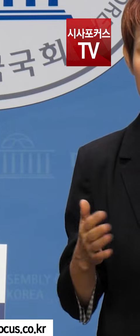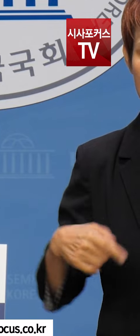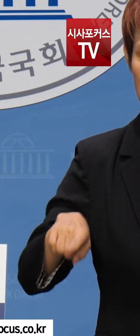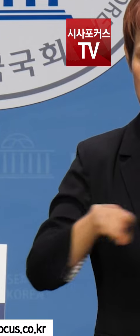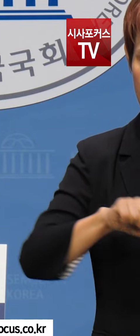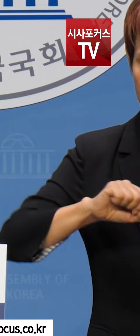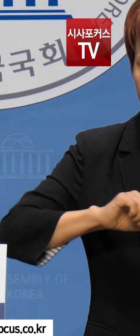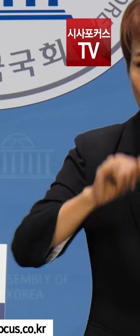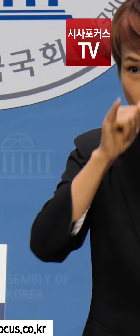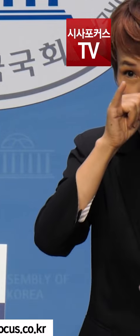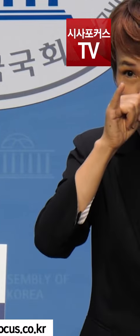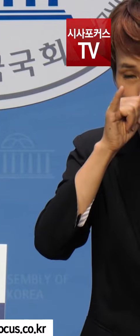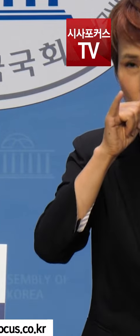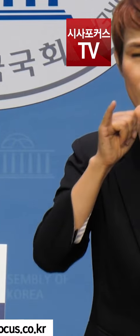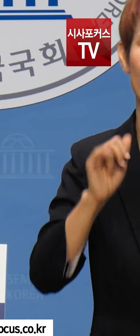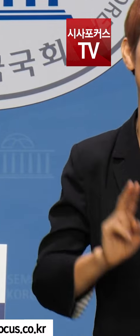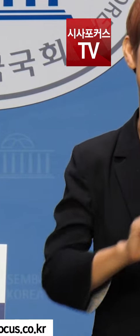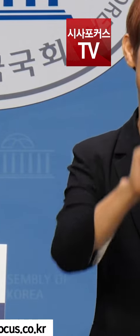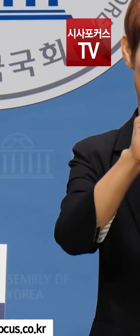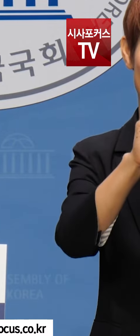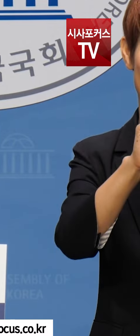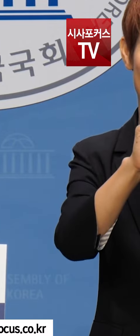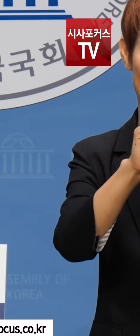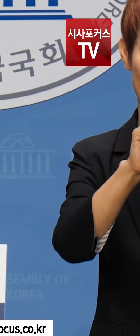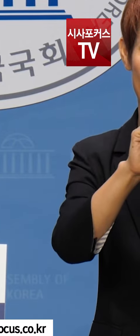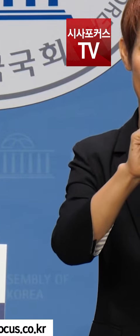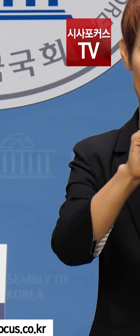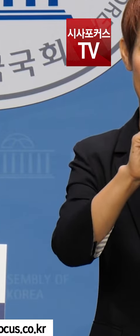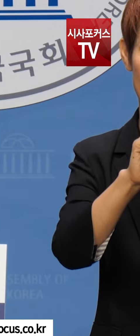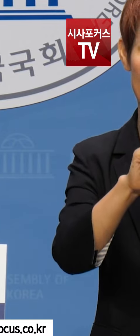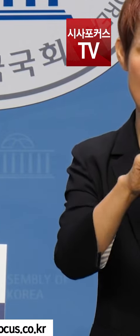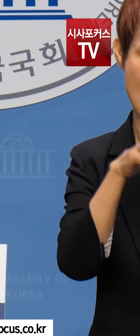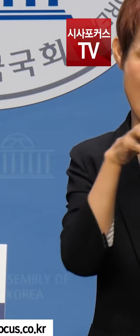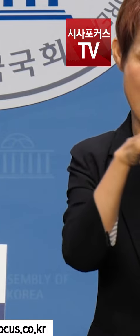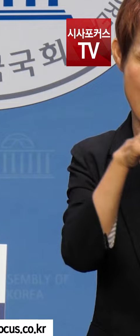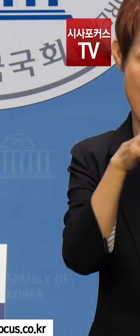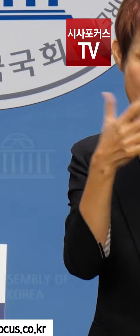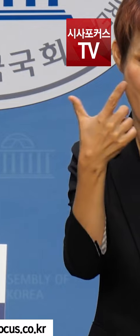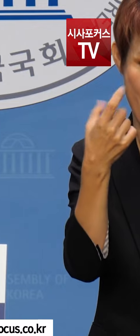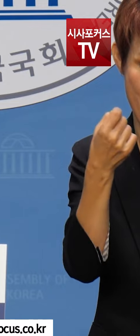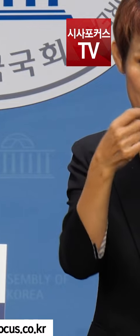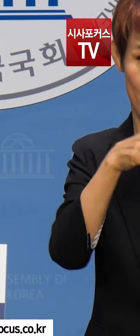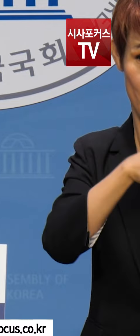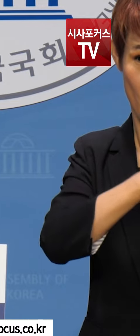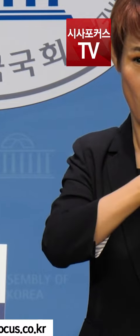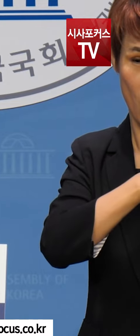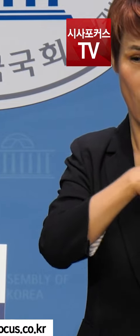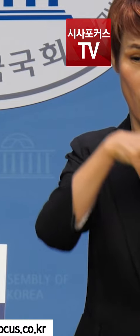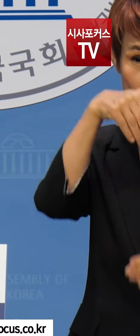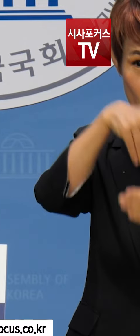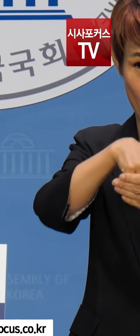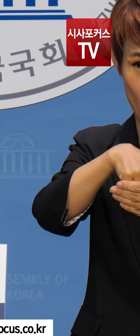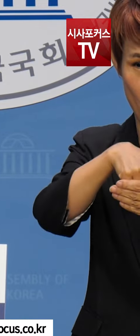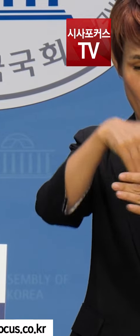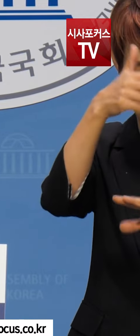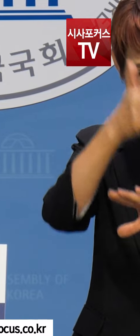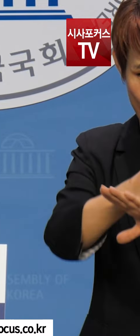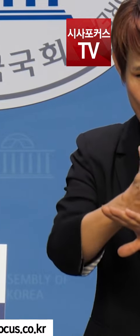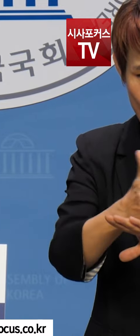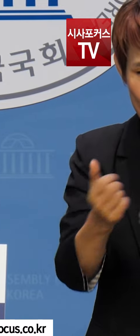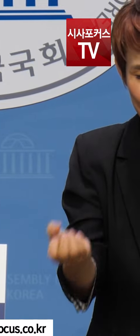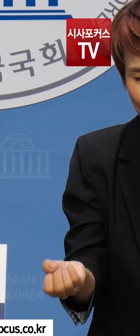것은 기적이었습니다. 전투 같던 선거를 축제로 바꾸었고